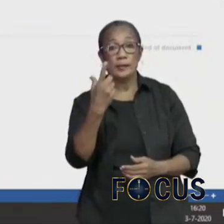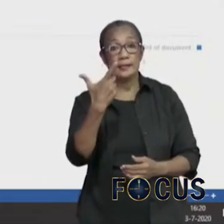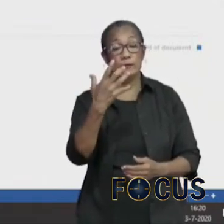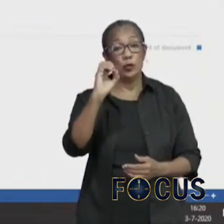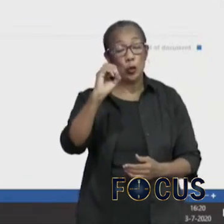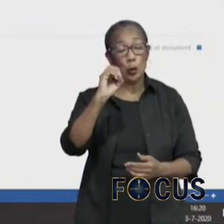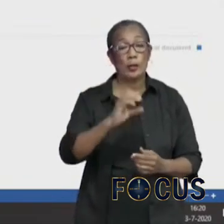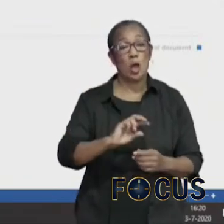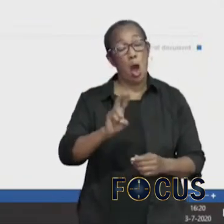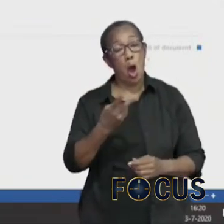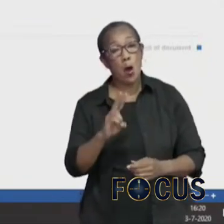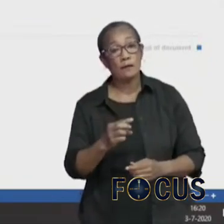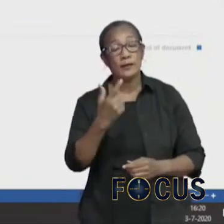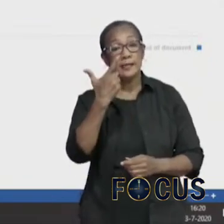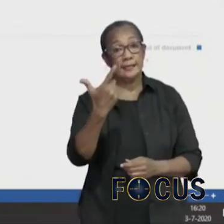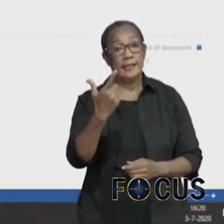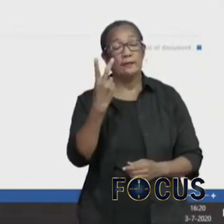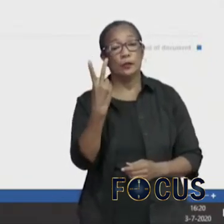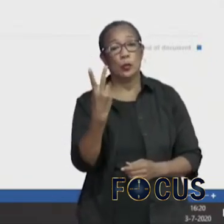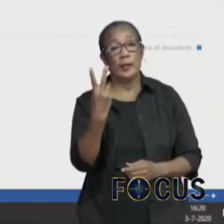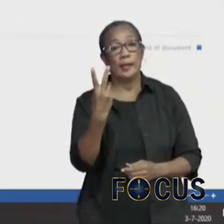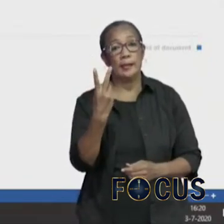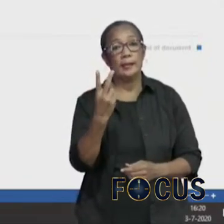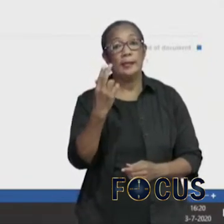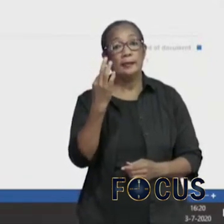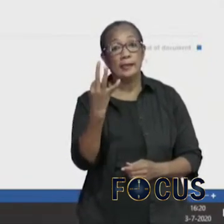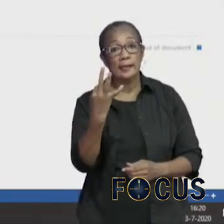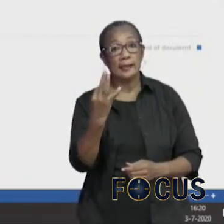8133270 of